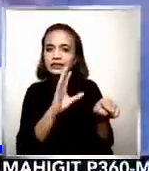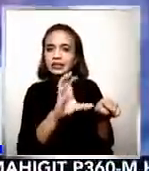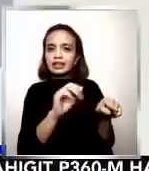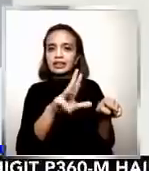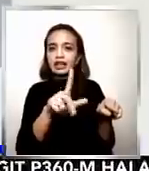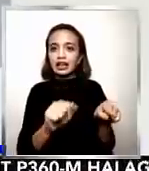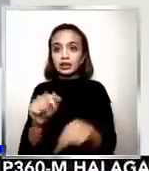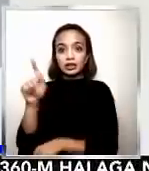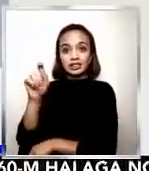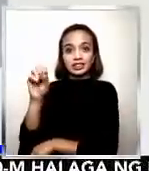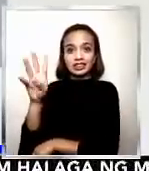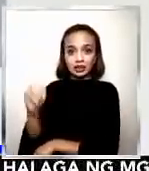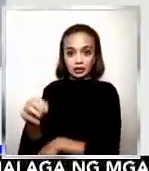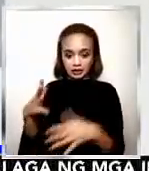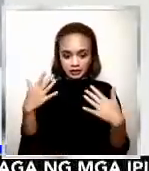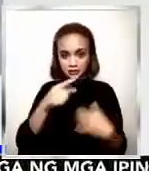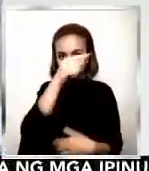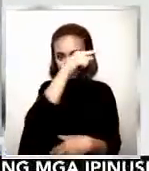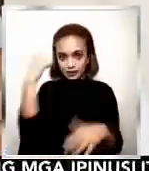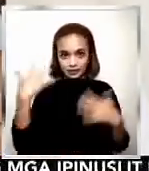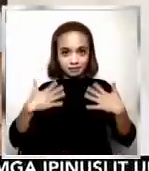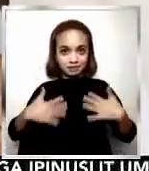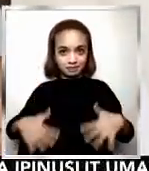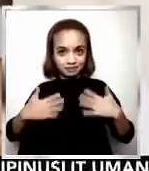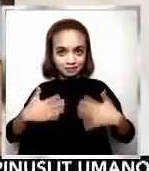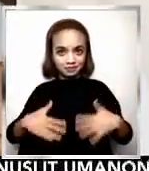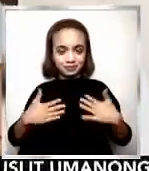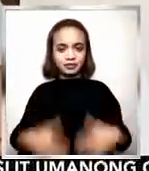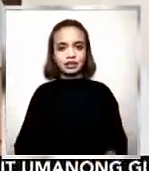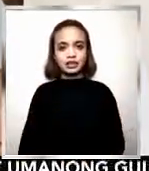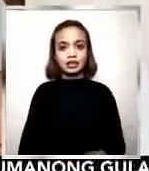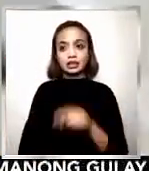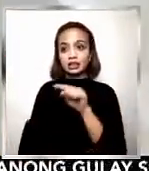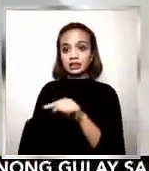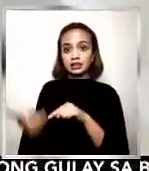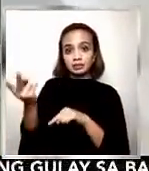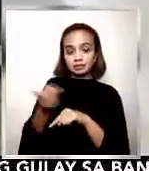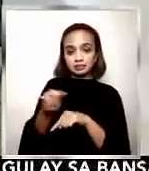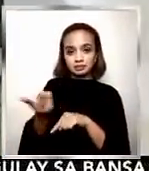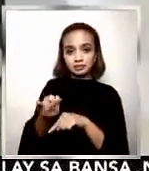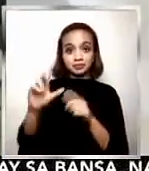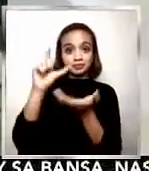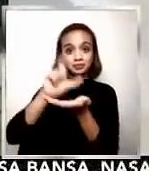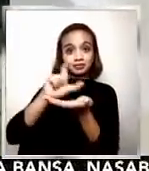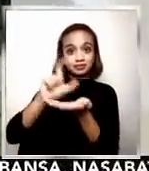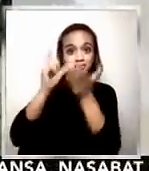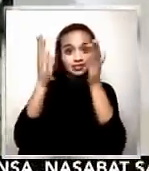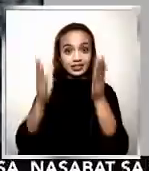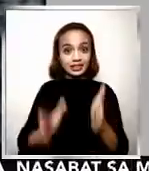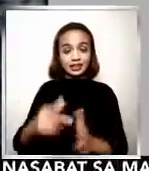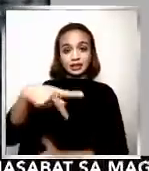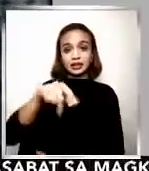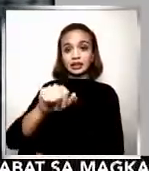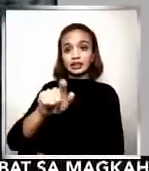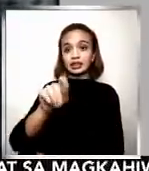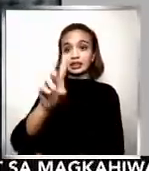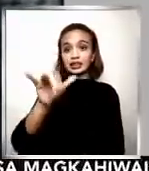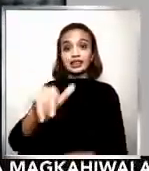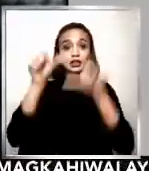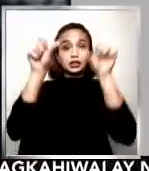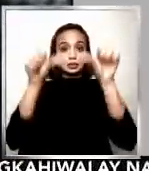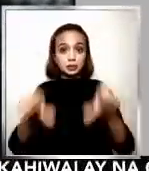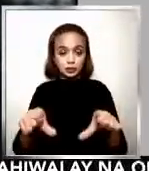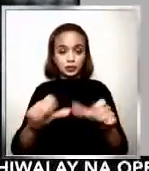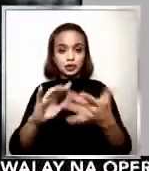suit. Ibinahagi naman online ng celebrity wedding photographer na si Pat D at ng kanyang team ang ilang snaps from